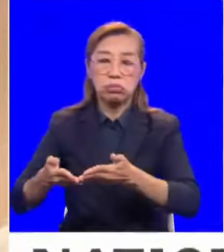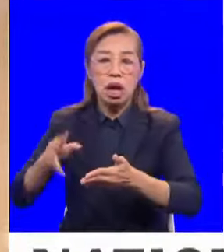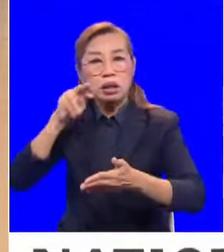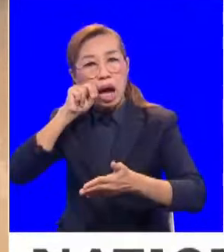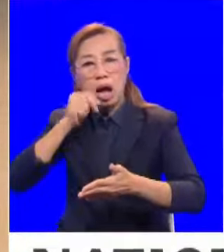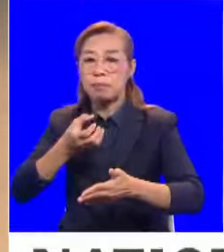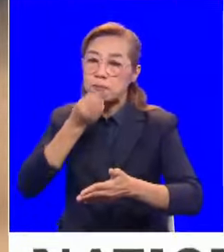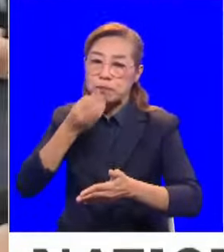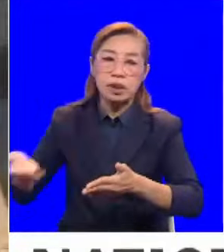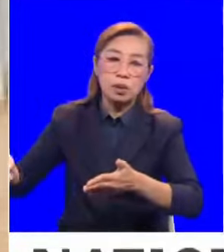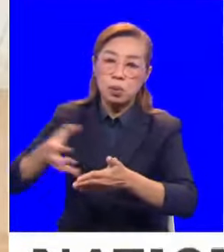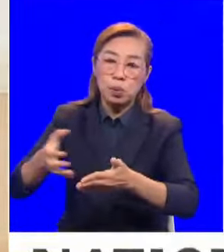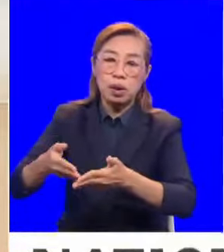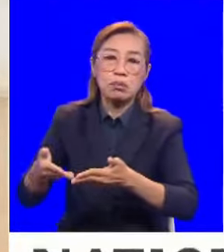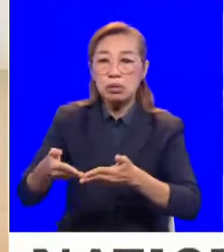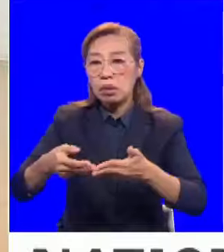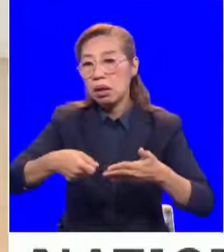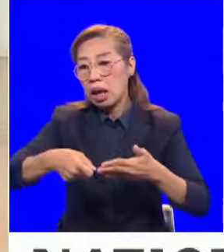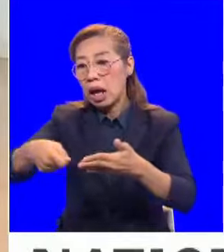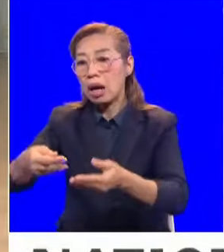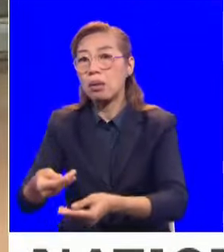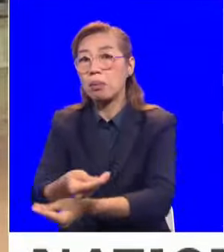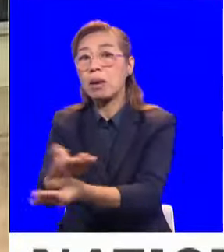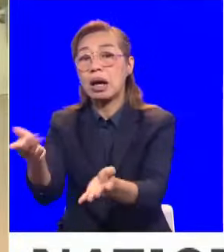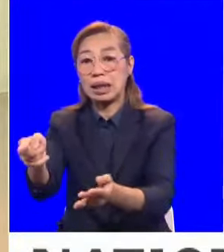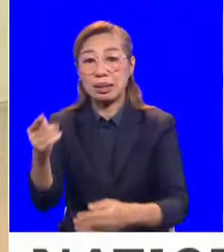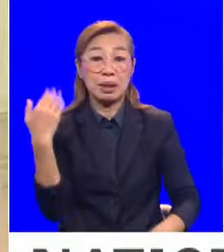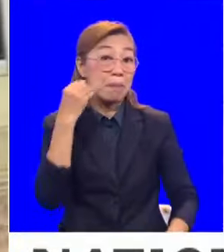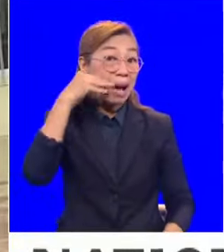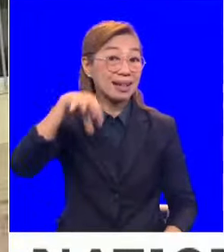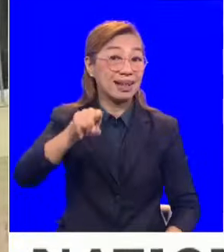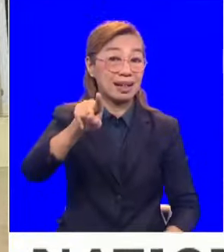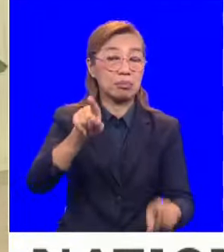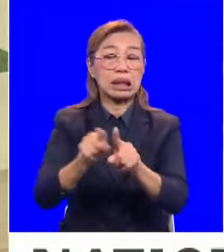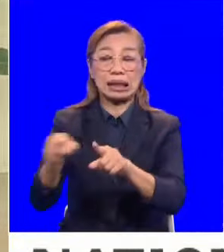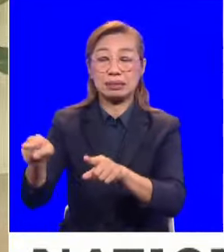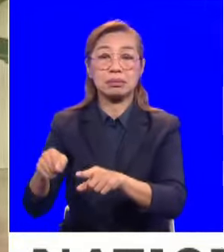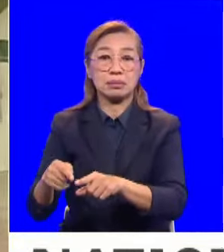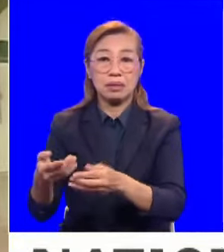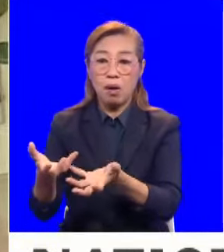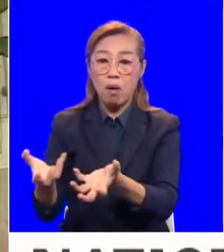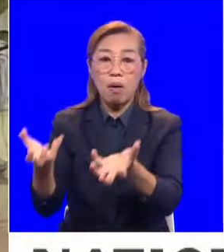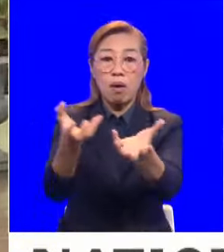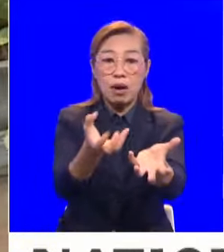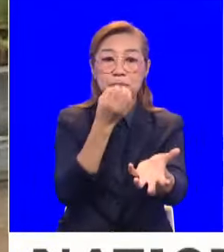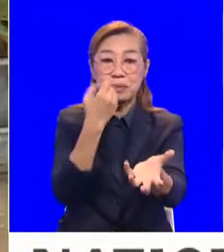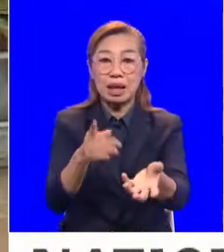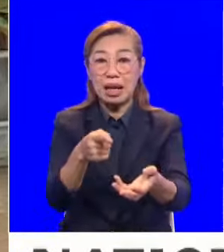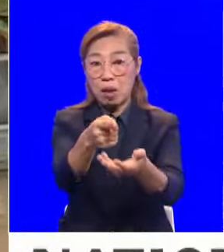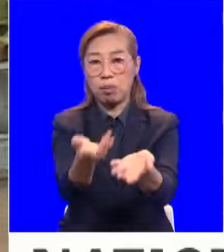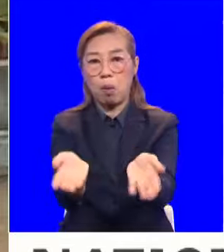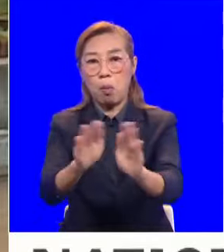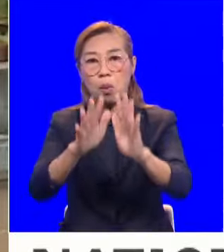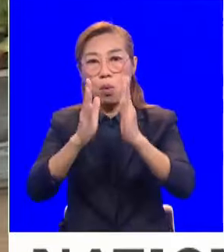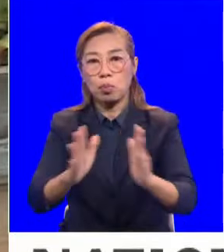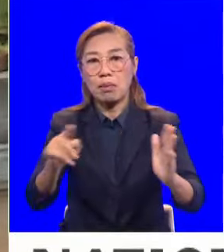ที่ยังอาศัยอยู่ในชุมชนนี้อย่างบ้านหลังนี้นะคะเมื่อสักครู่พี่เขาก็เอาน้ำดื่มเอาอาหารมาให้ด้วยเพราะว่ามีกันอยู่หลายครัวเรือนเลยทีเดียวแล้วพี่เขาเนี่ย